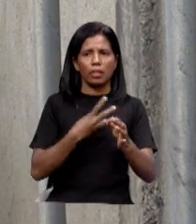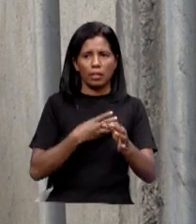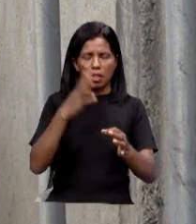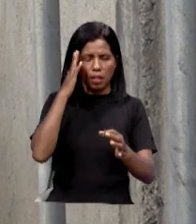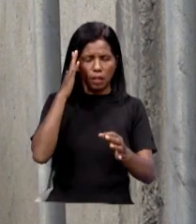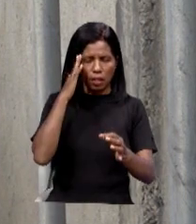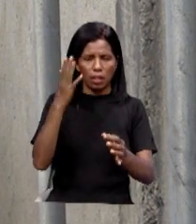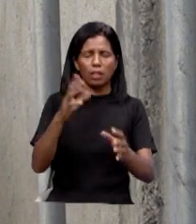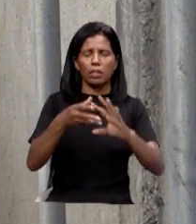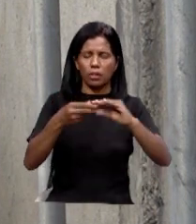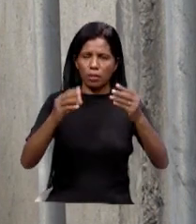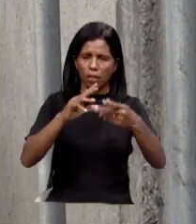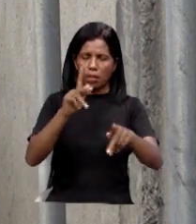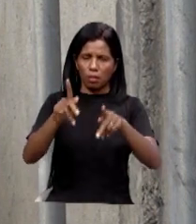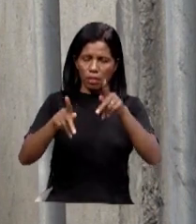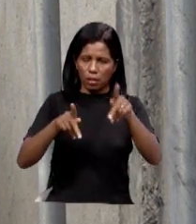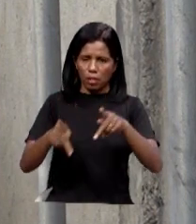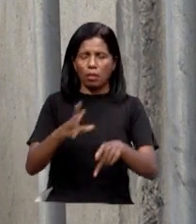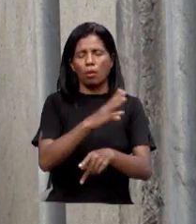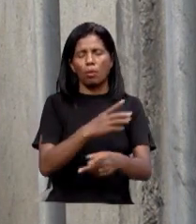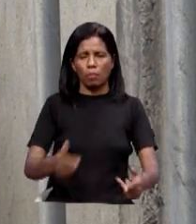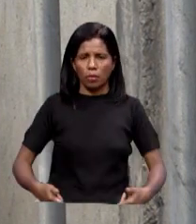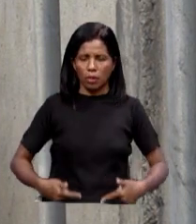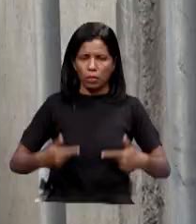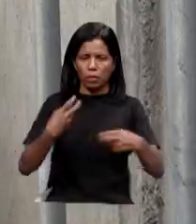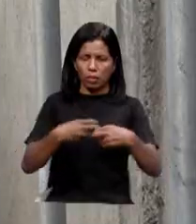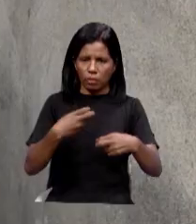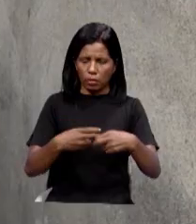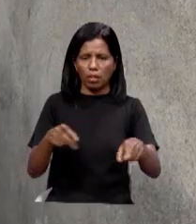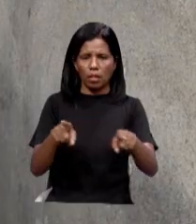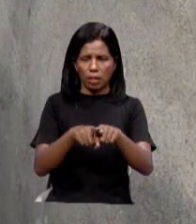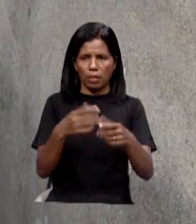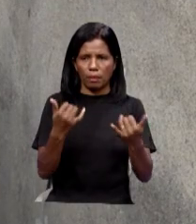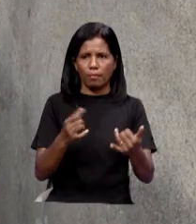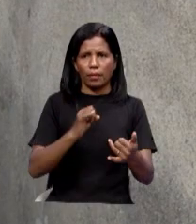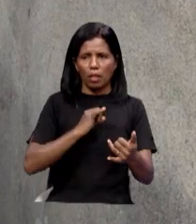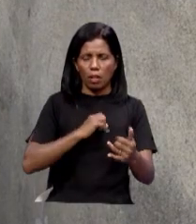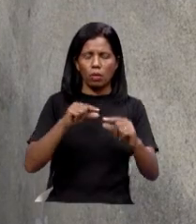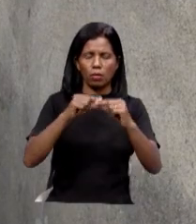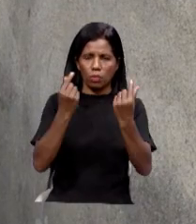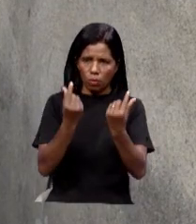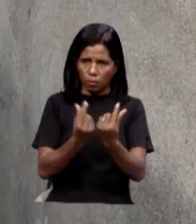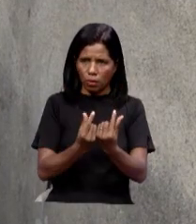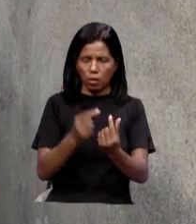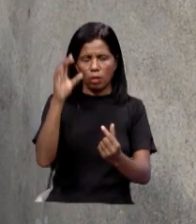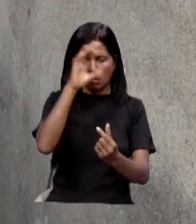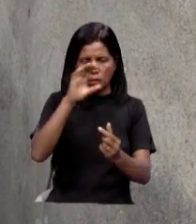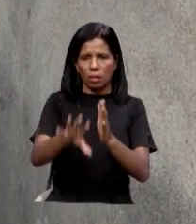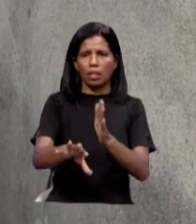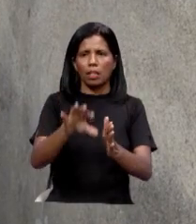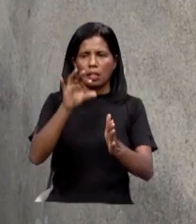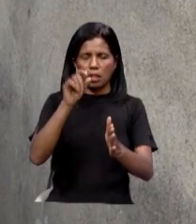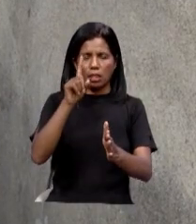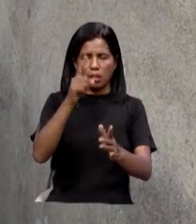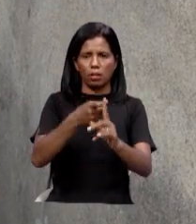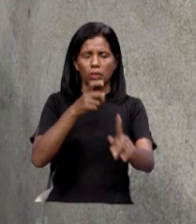istore ema ser nebe moris ho kondisang susar no ladia kanesang ne. Hau ho ekipa kobertura buka no hetang ona ida